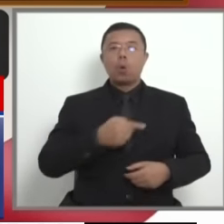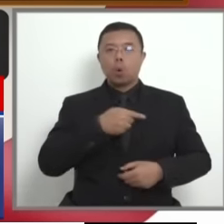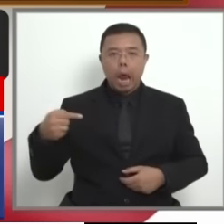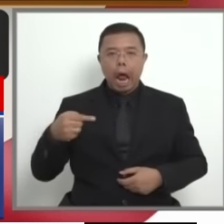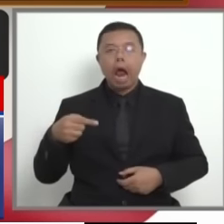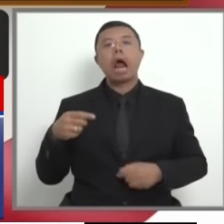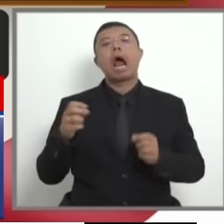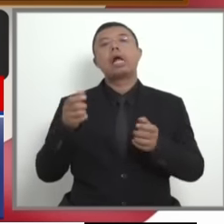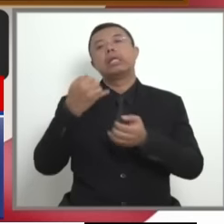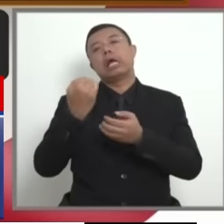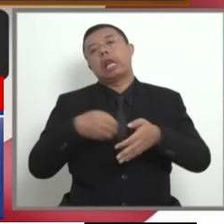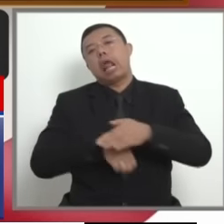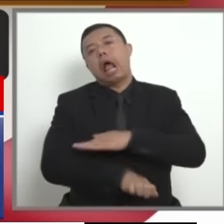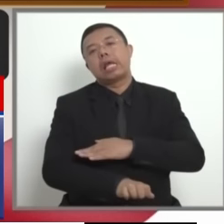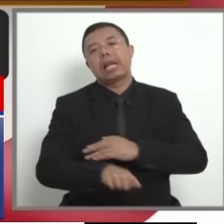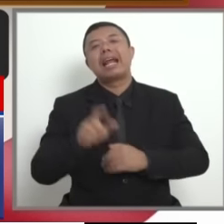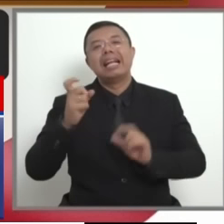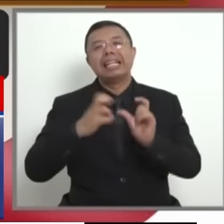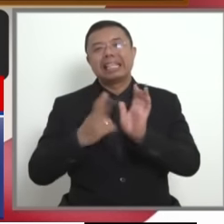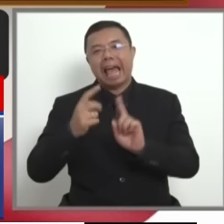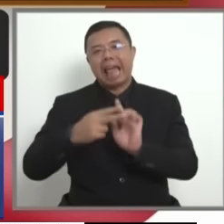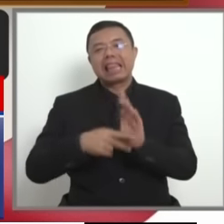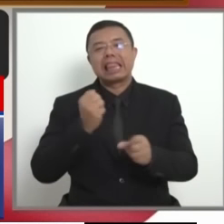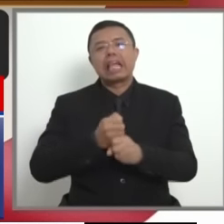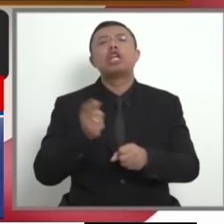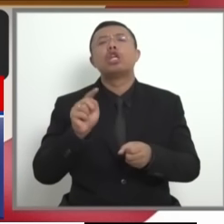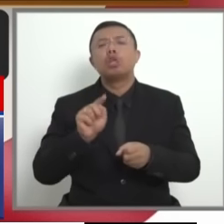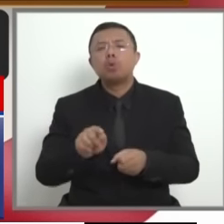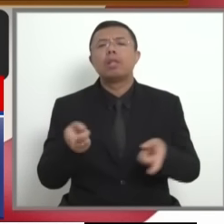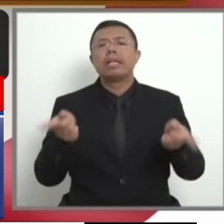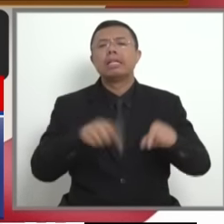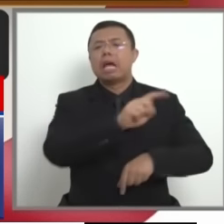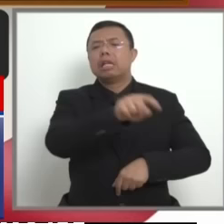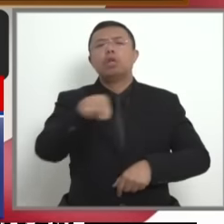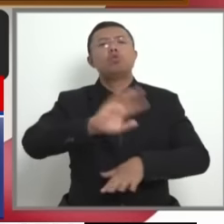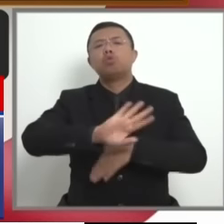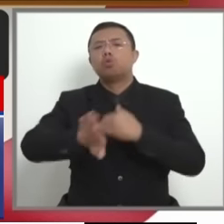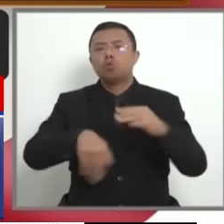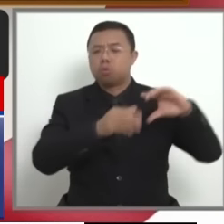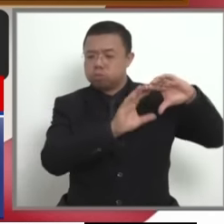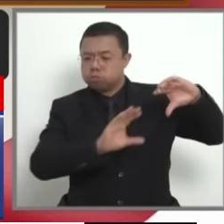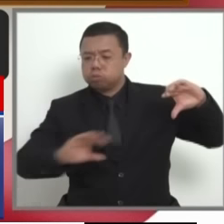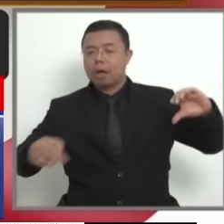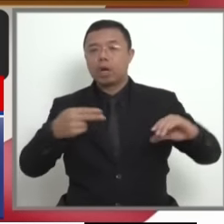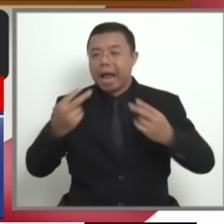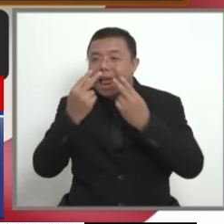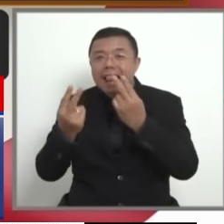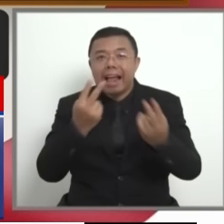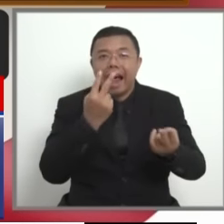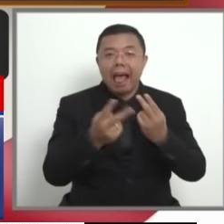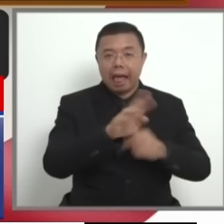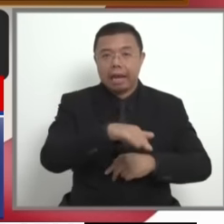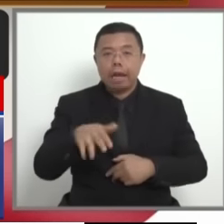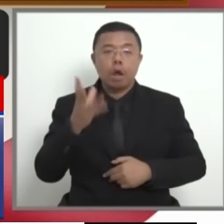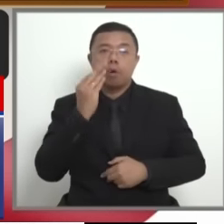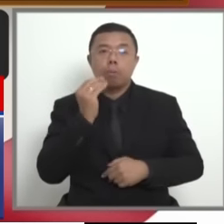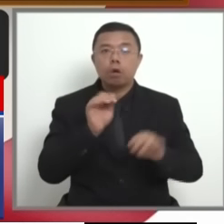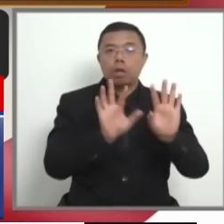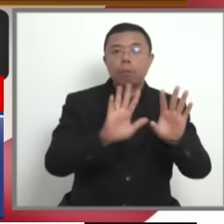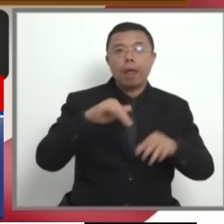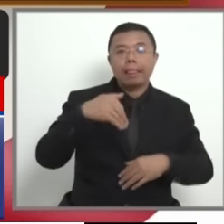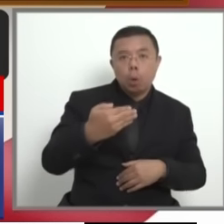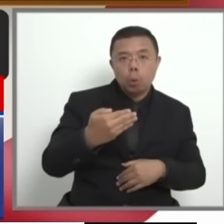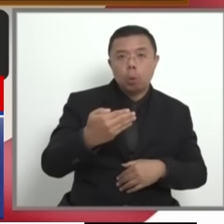itu eh terjadi di seluruh bagian dari Indonesia yang saya ketemukan anak-anak umur 10